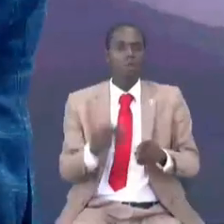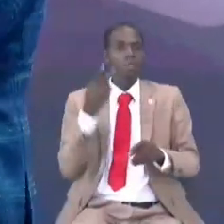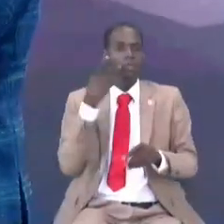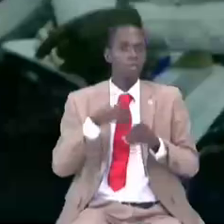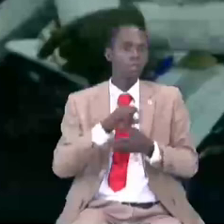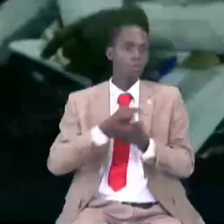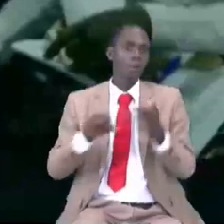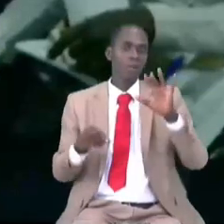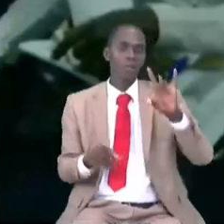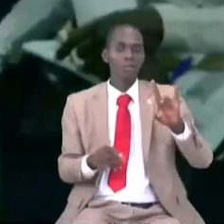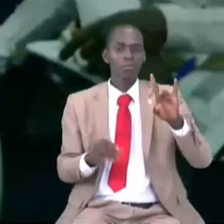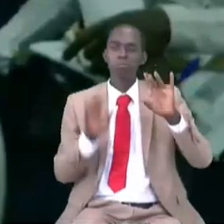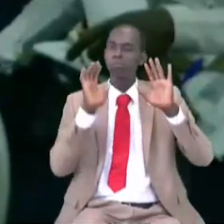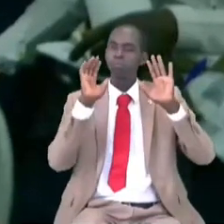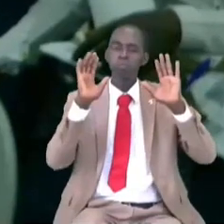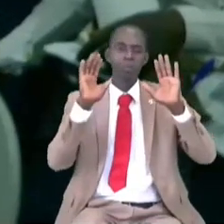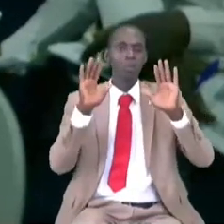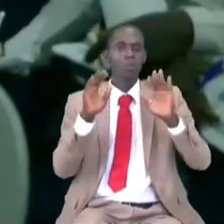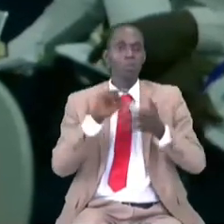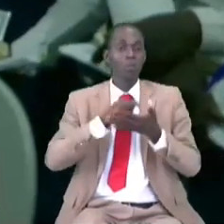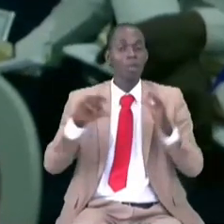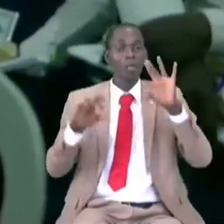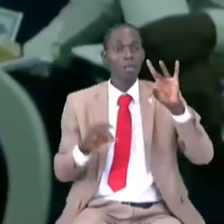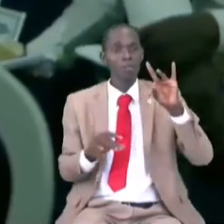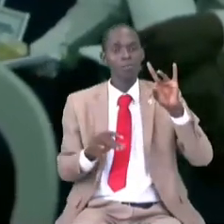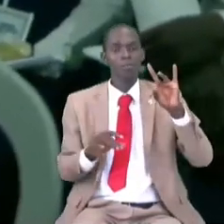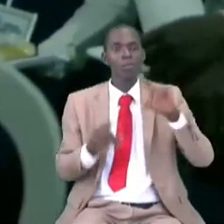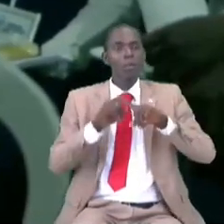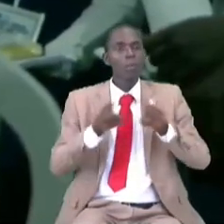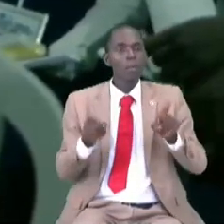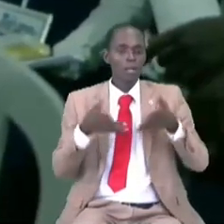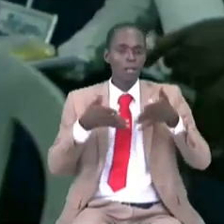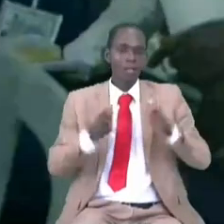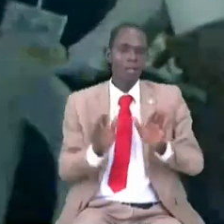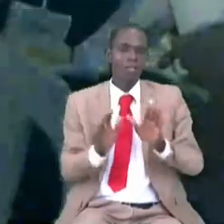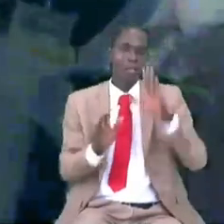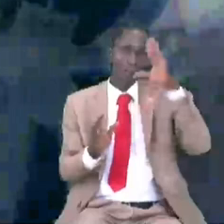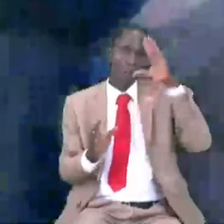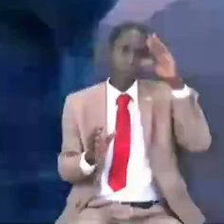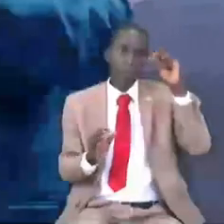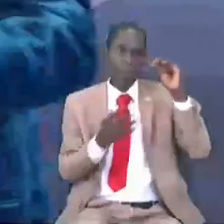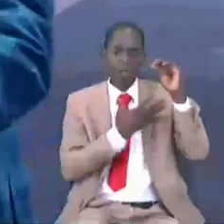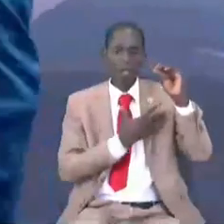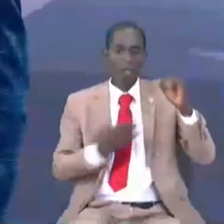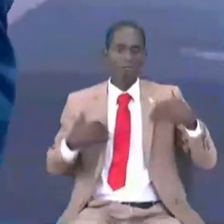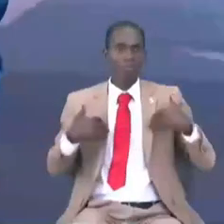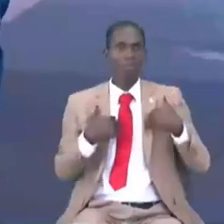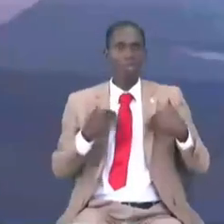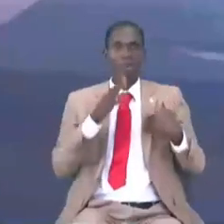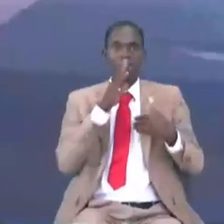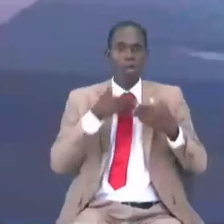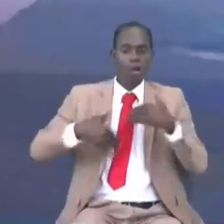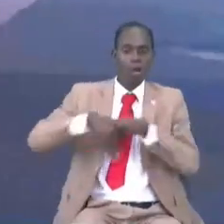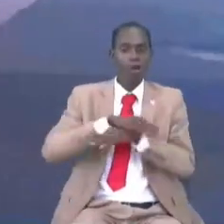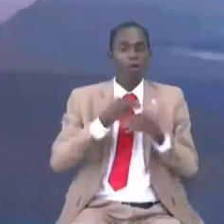verset 8. Que les hommes et les bêtes soient couverts de sacs. Qu'ils